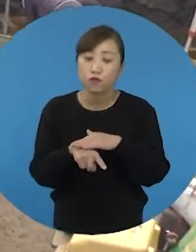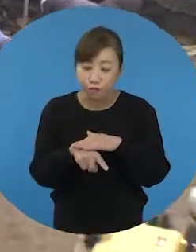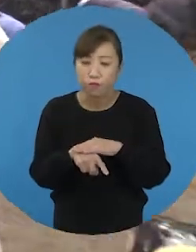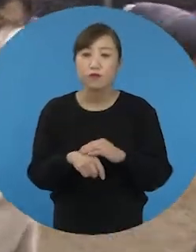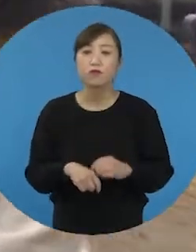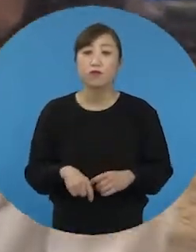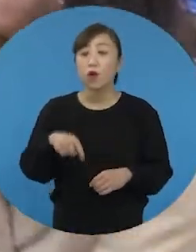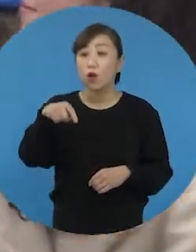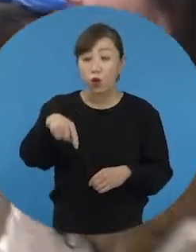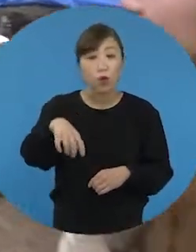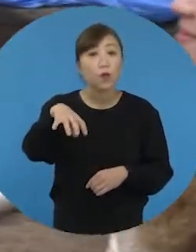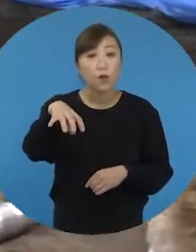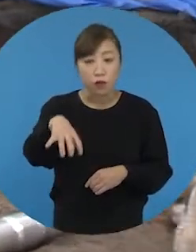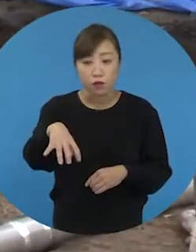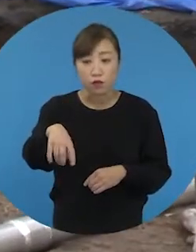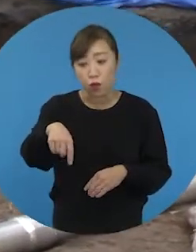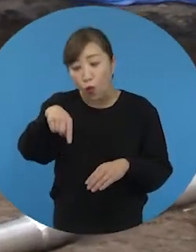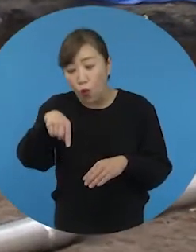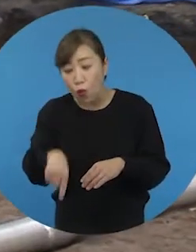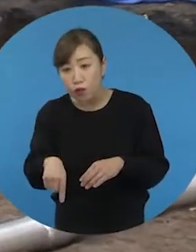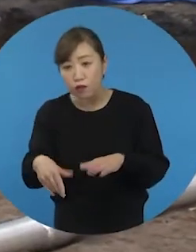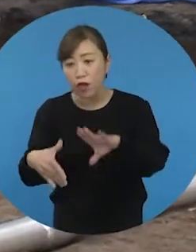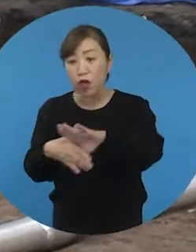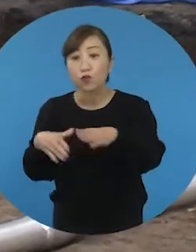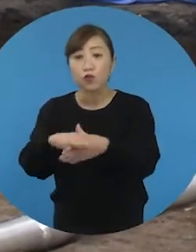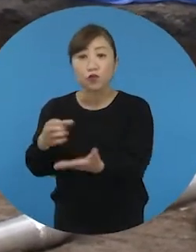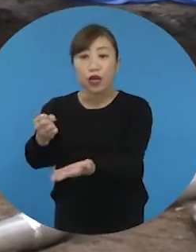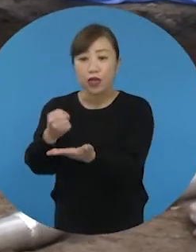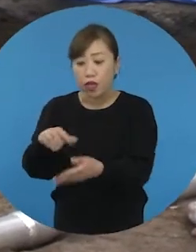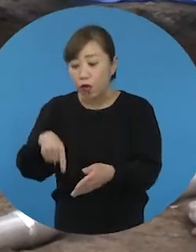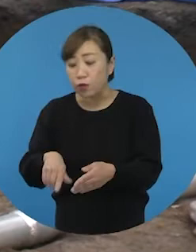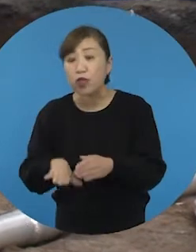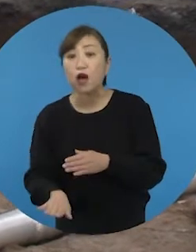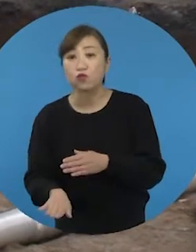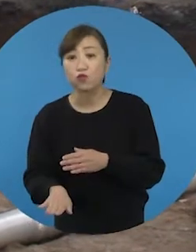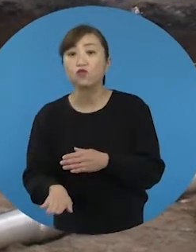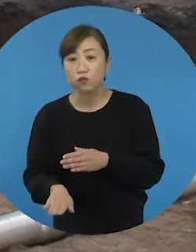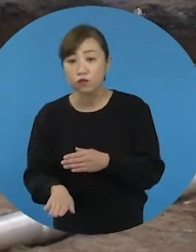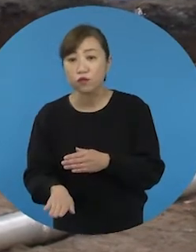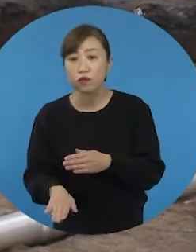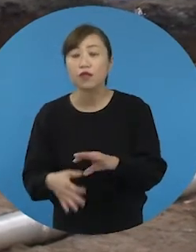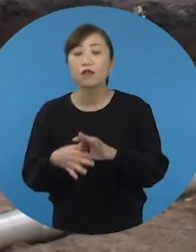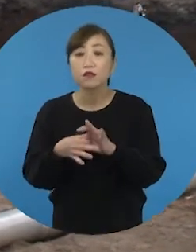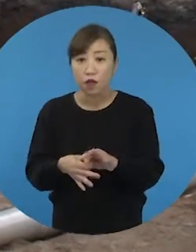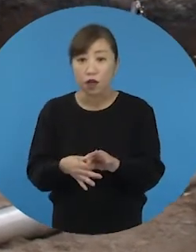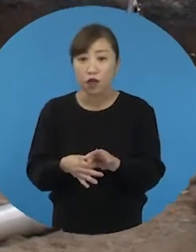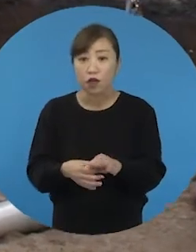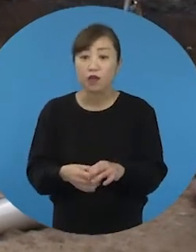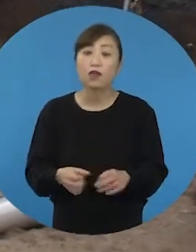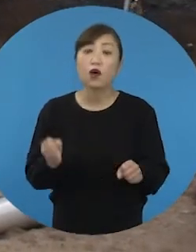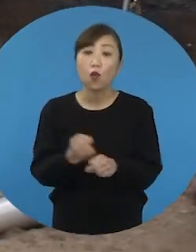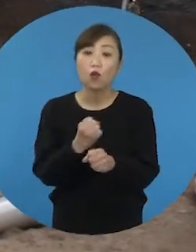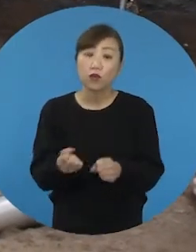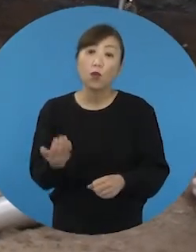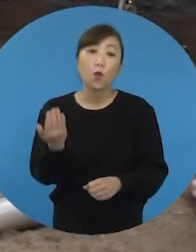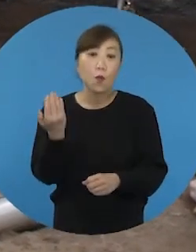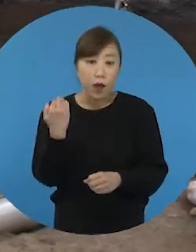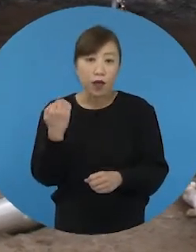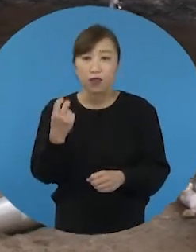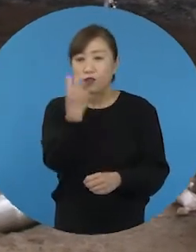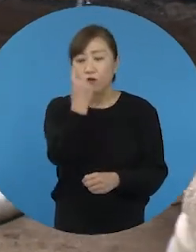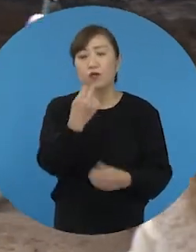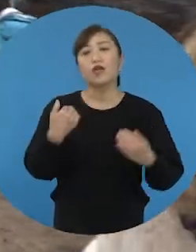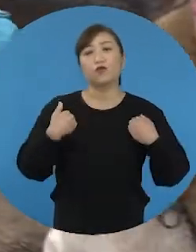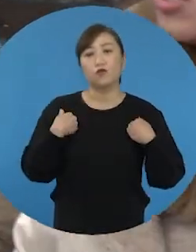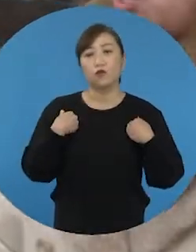はい、新庁舎の建設現場の地下には埋蔵文化財が埋まっています。そのため工事に先立って調査を行っております